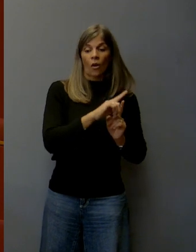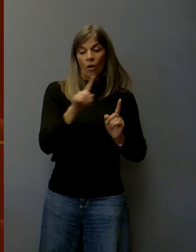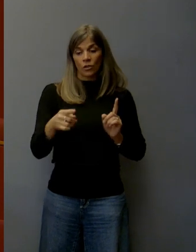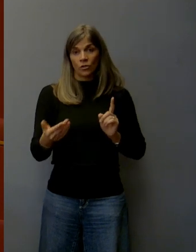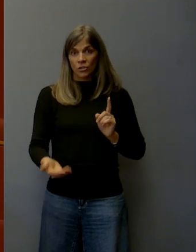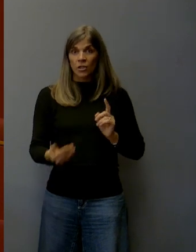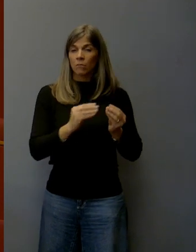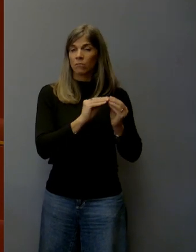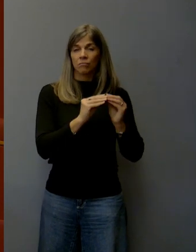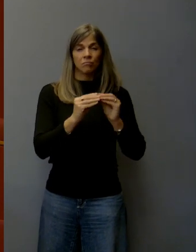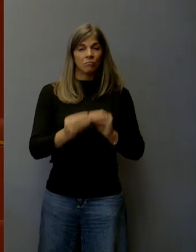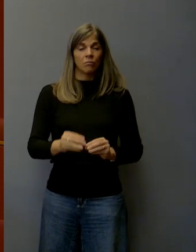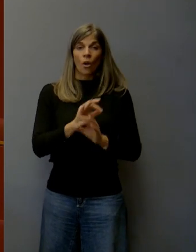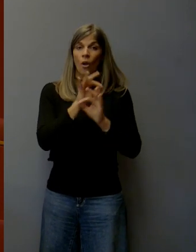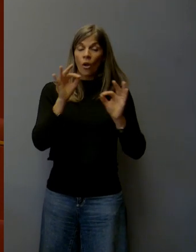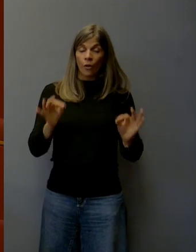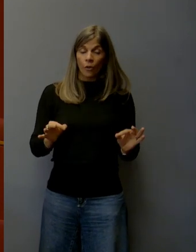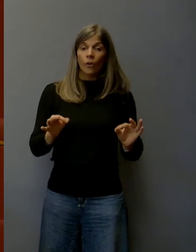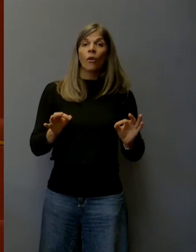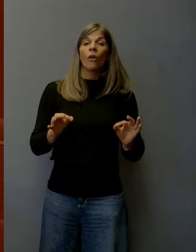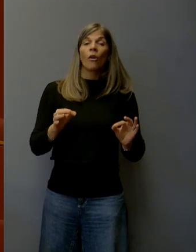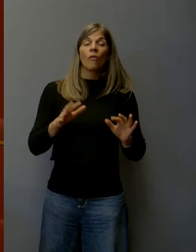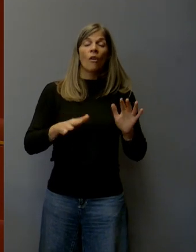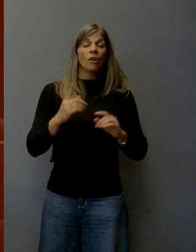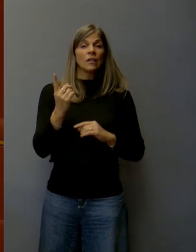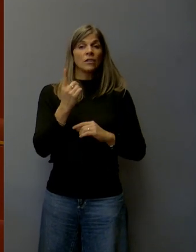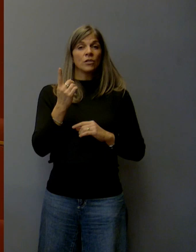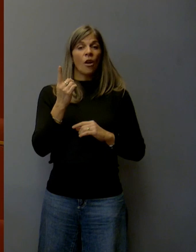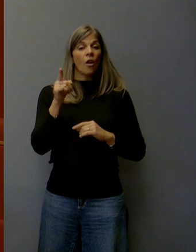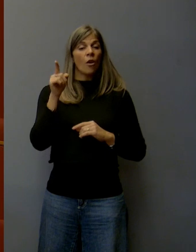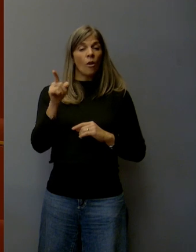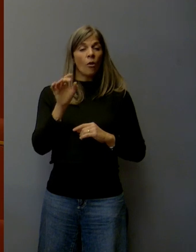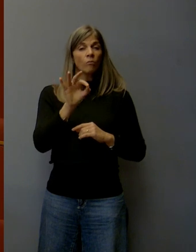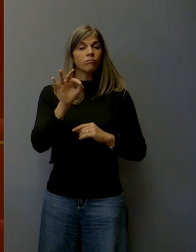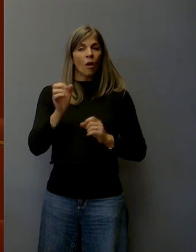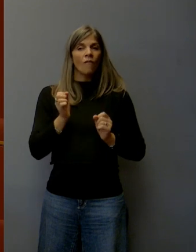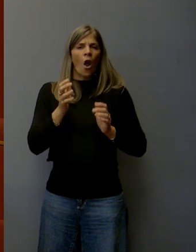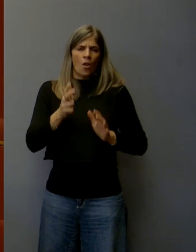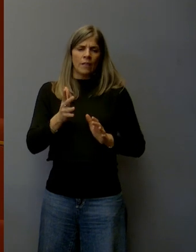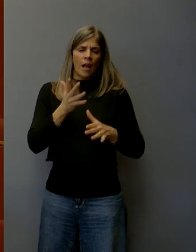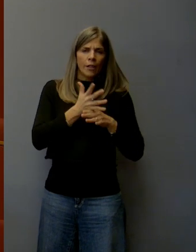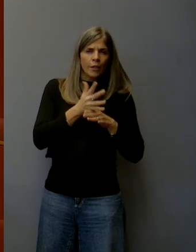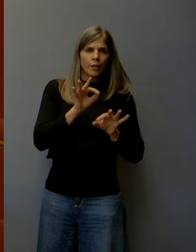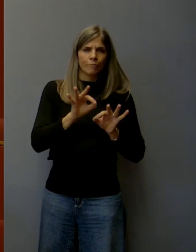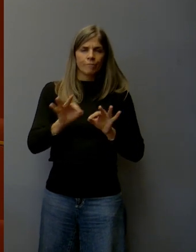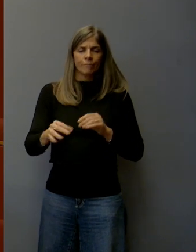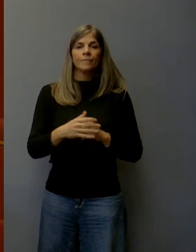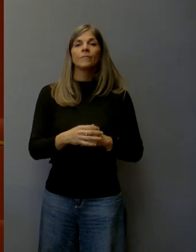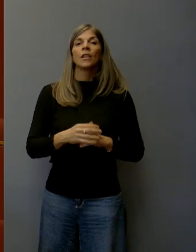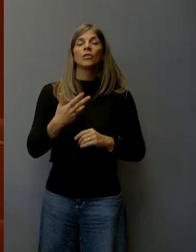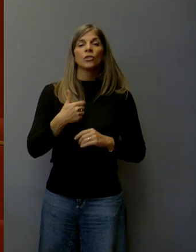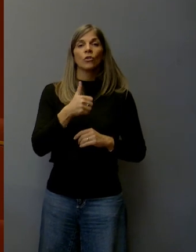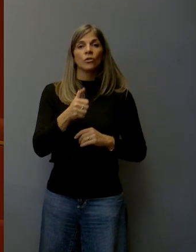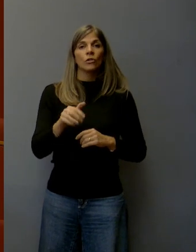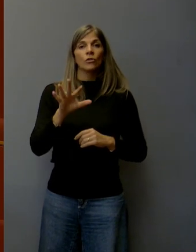state manutenzioni importanti se non con l'aiuto dell'intervento del volontariato ci sono 150